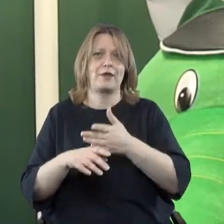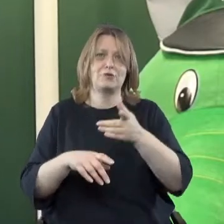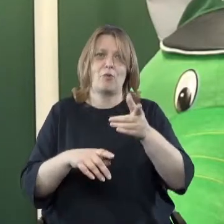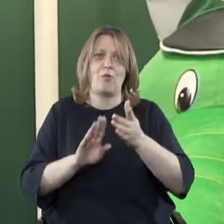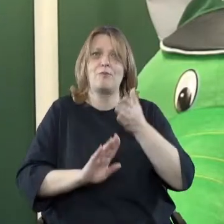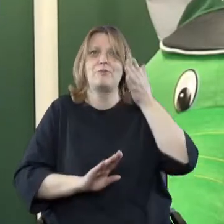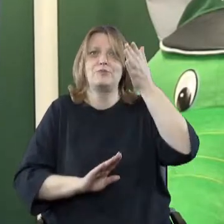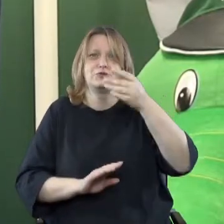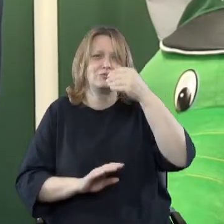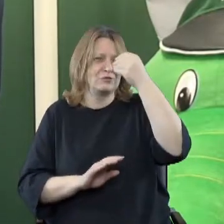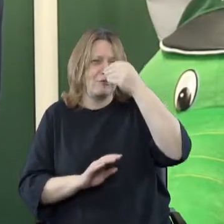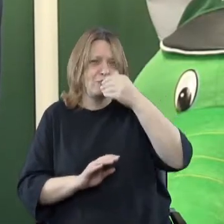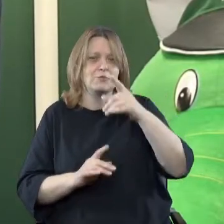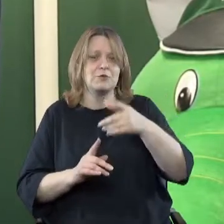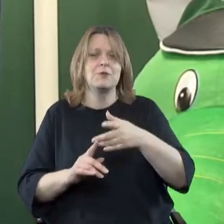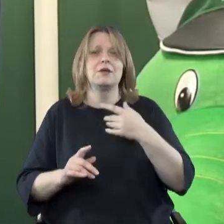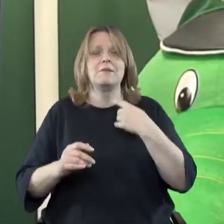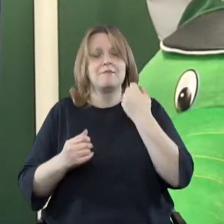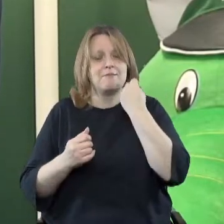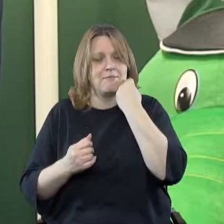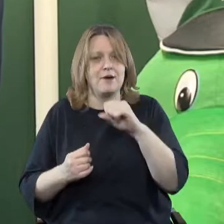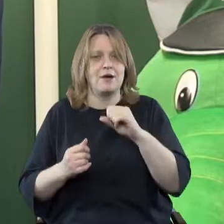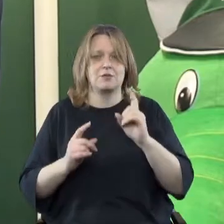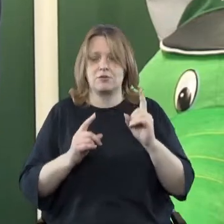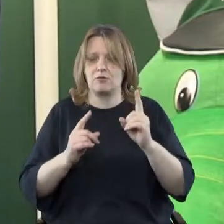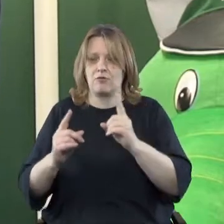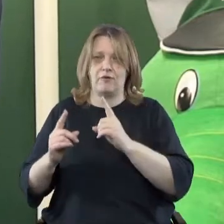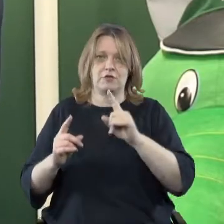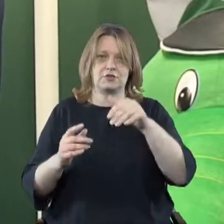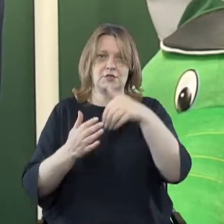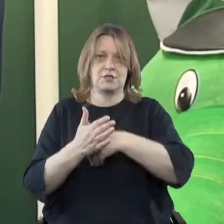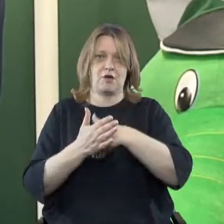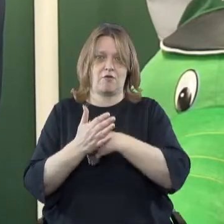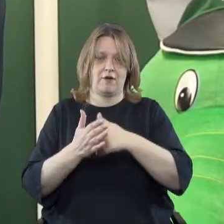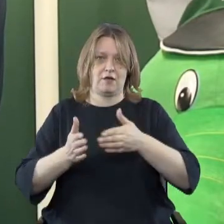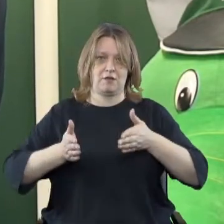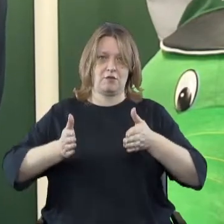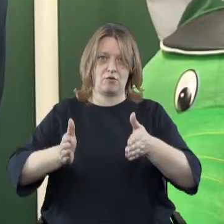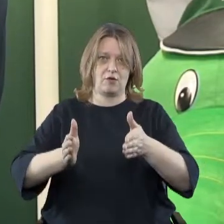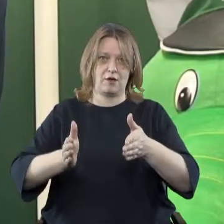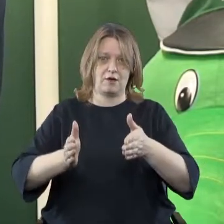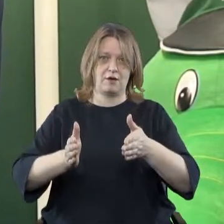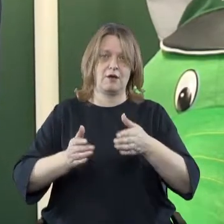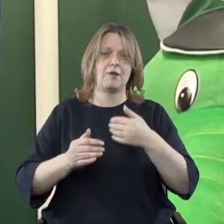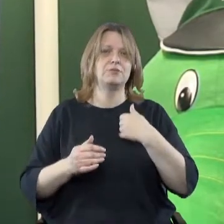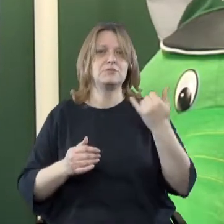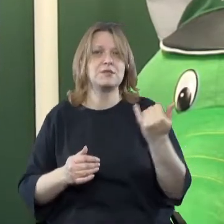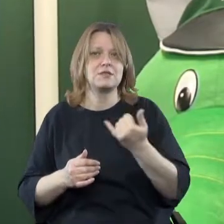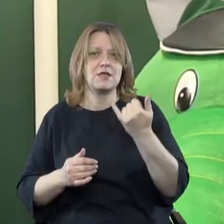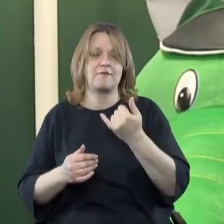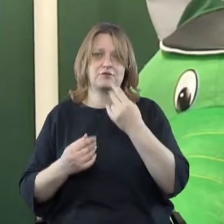na przyszłość, o to, abyście bardzo roztropnie zachowywali się na drodze, abyście